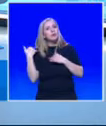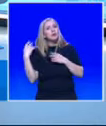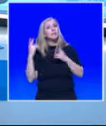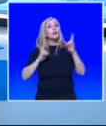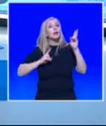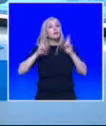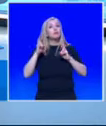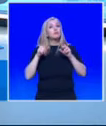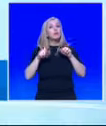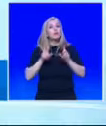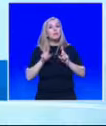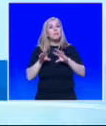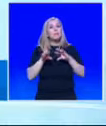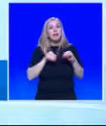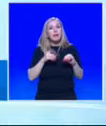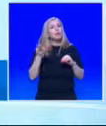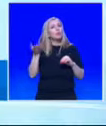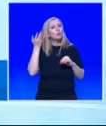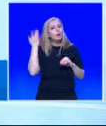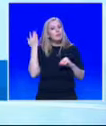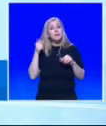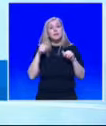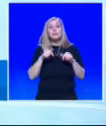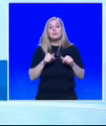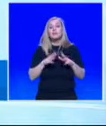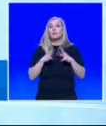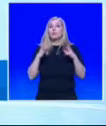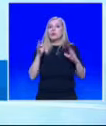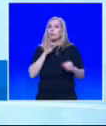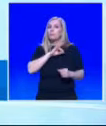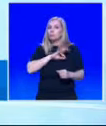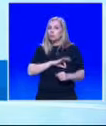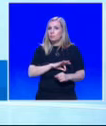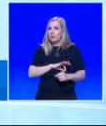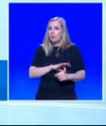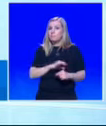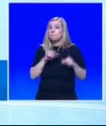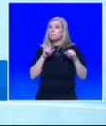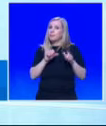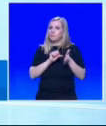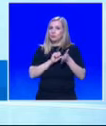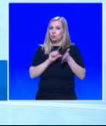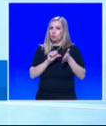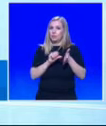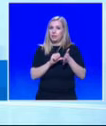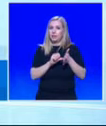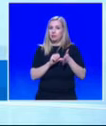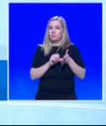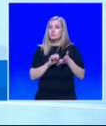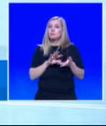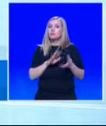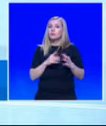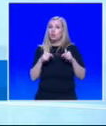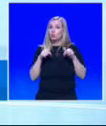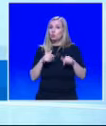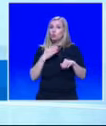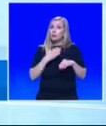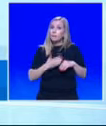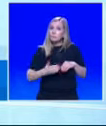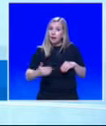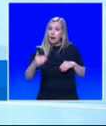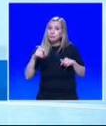което не приеха тогава. Това изключително постижение следва да се отбележи. Дали от тук